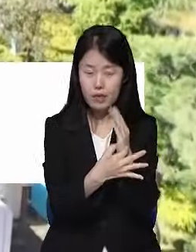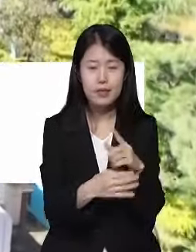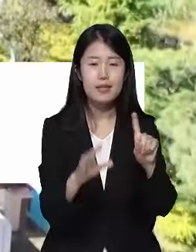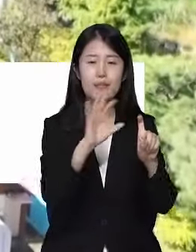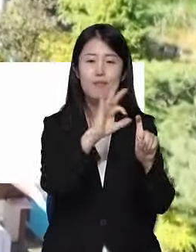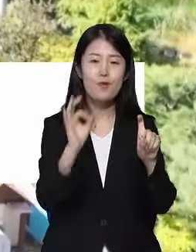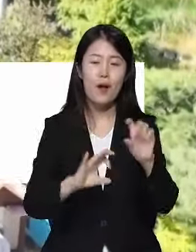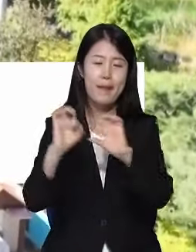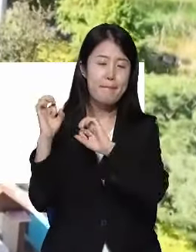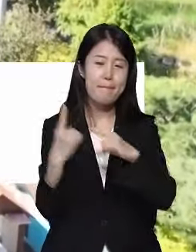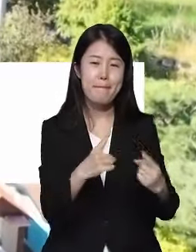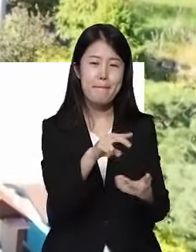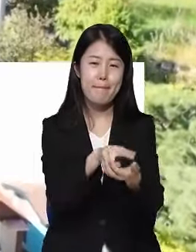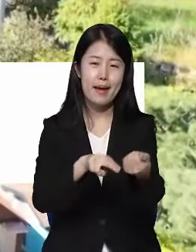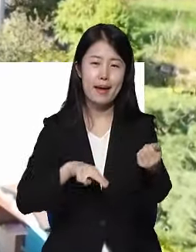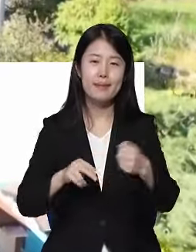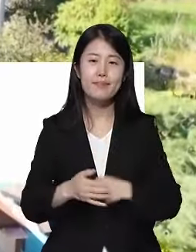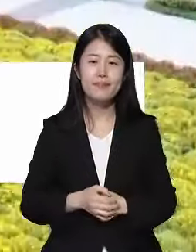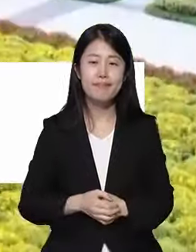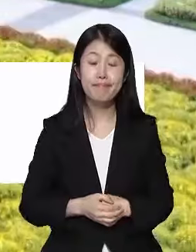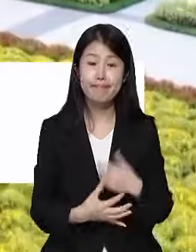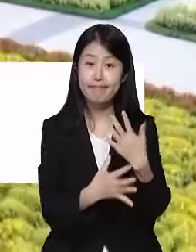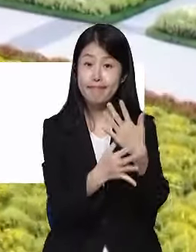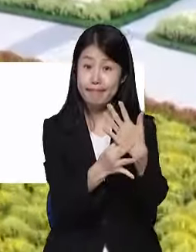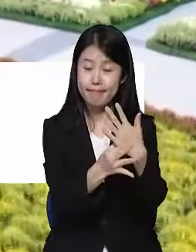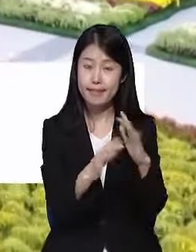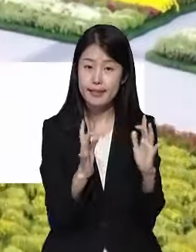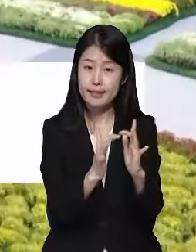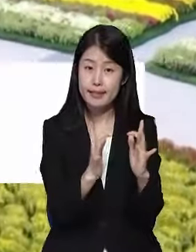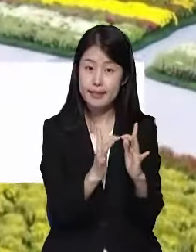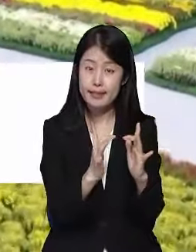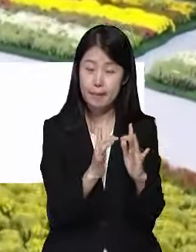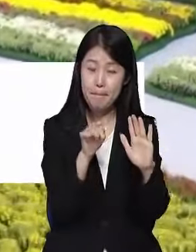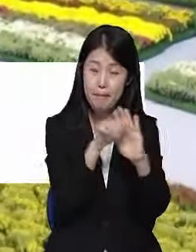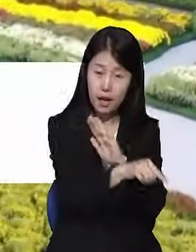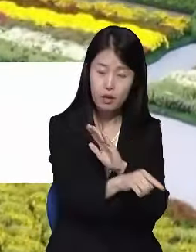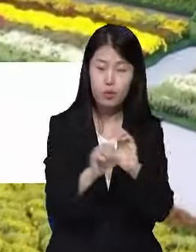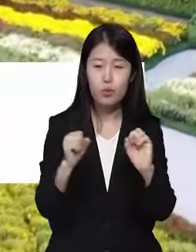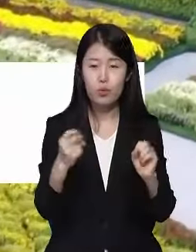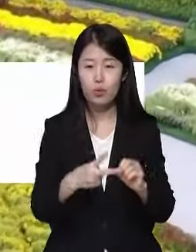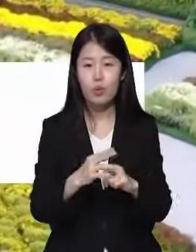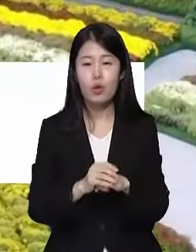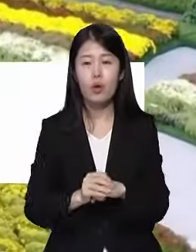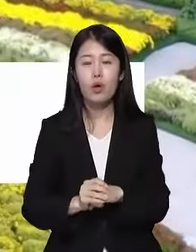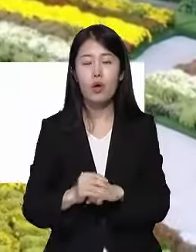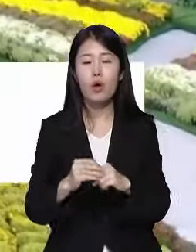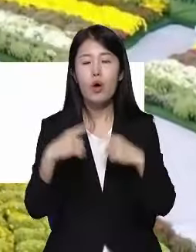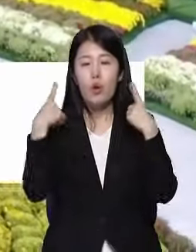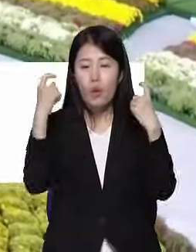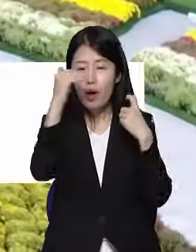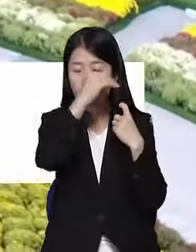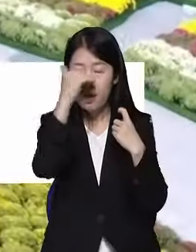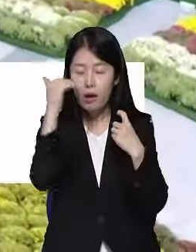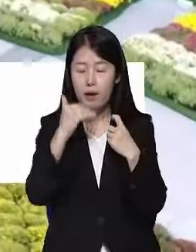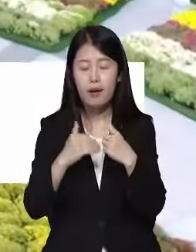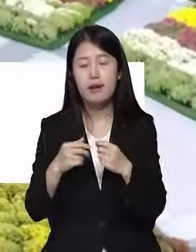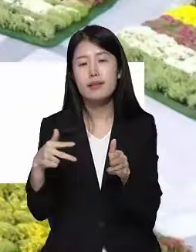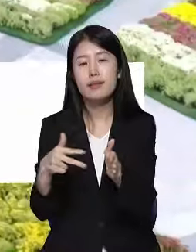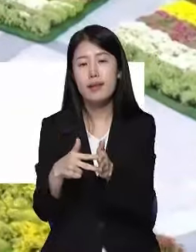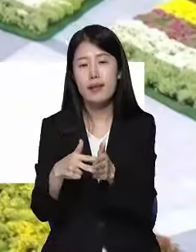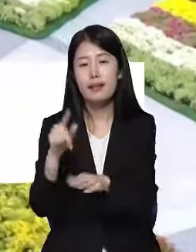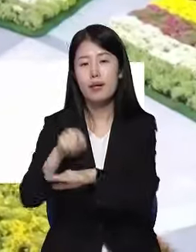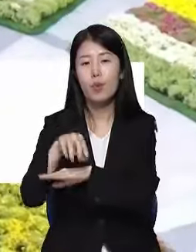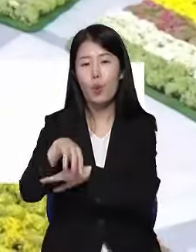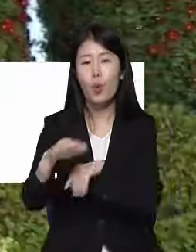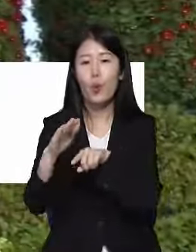할인된 가격으로 판매합니다. 사전 입장권은 인터넷 티켓 링크나 한편 축제 관광재단 사무실을 통해 할인된